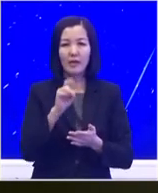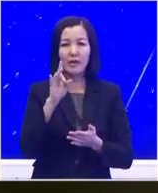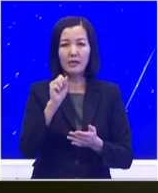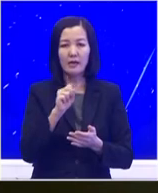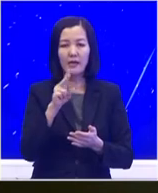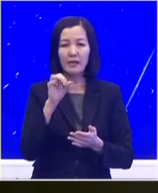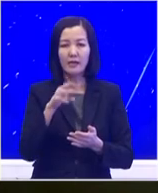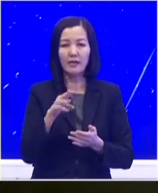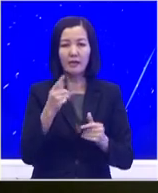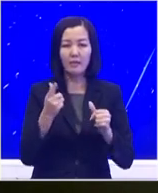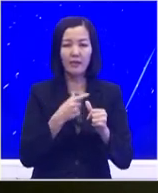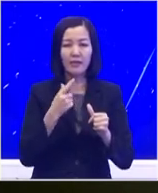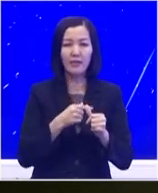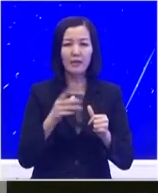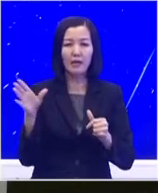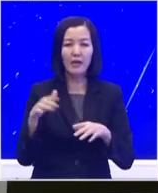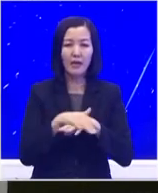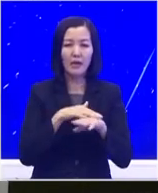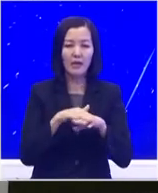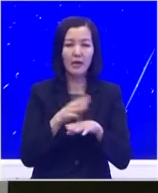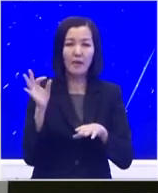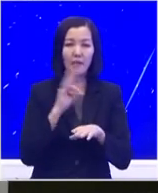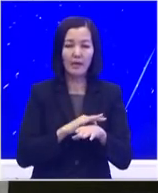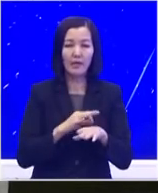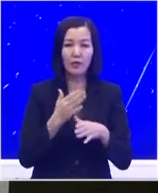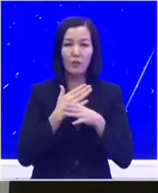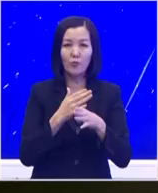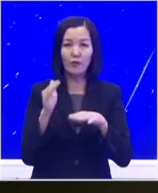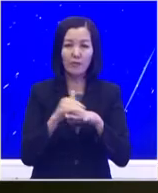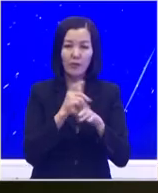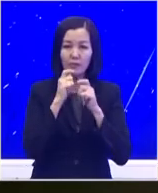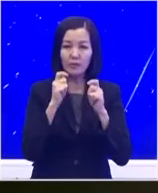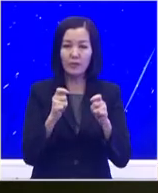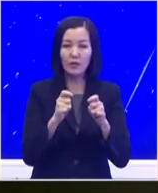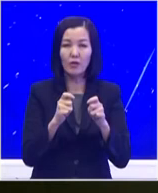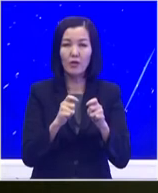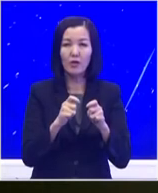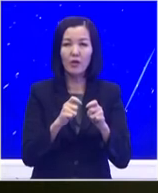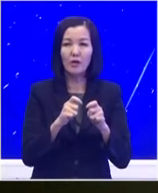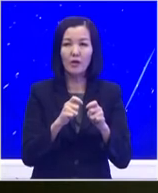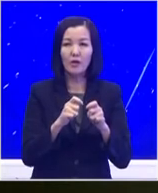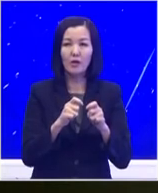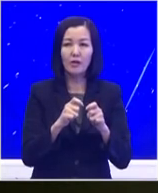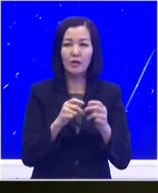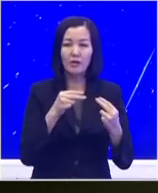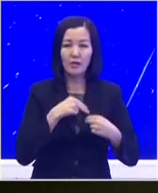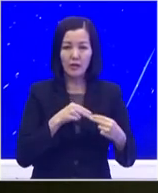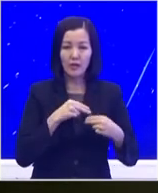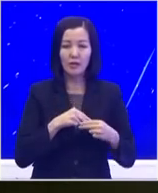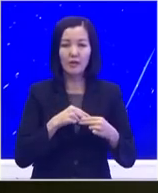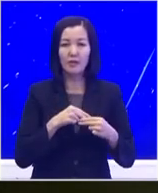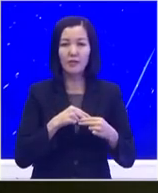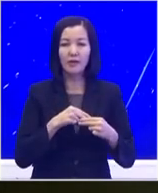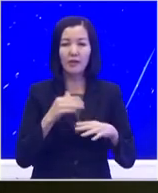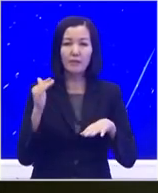Жалпы халық пайдасын тигізу. Әл-Фараби идеясын жалғастыру барысында қарекет қыл пайдасын көпке тигіз дейді.